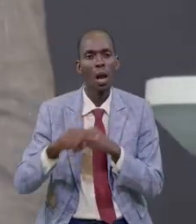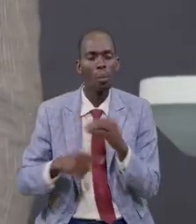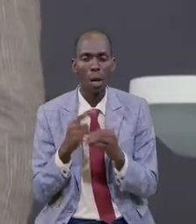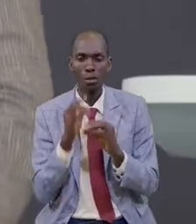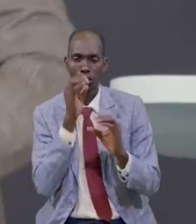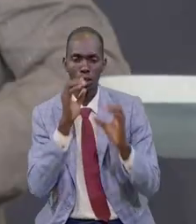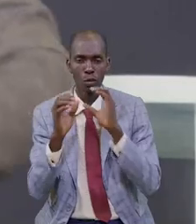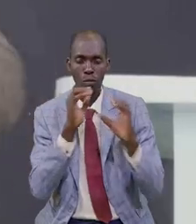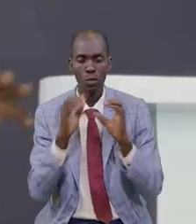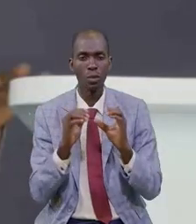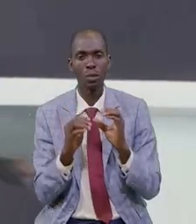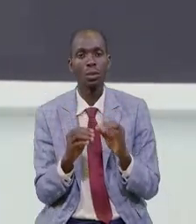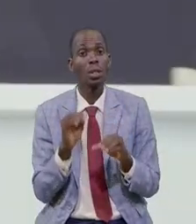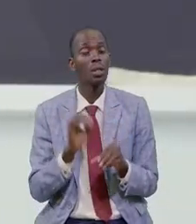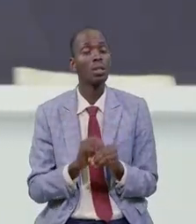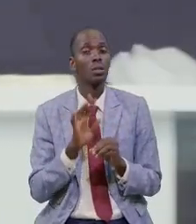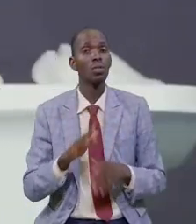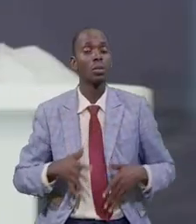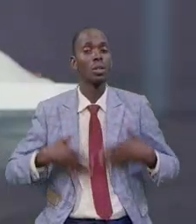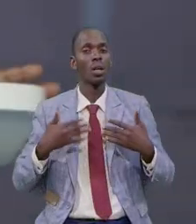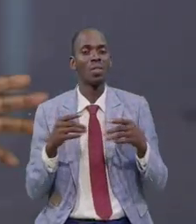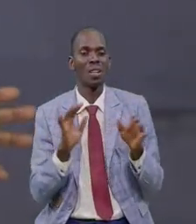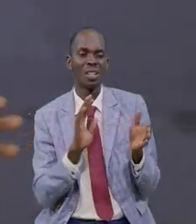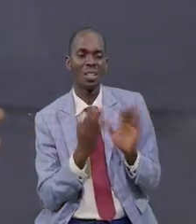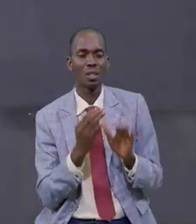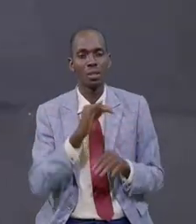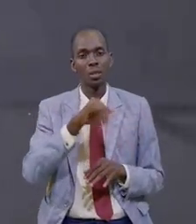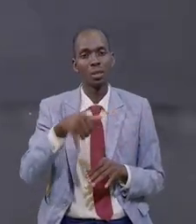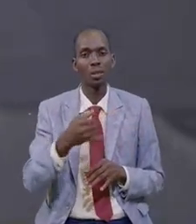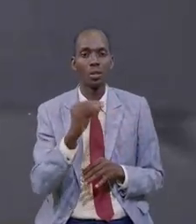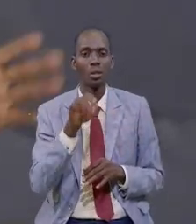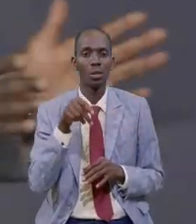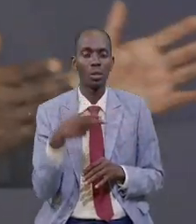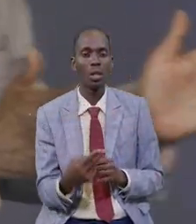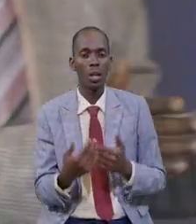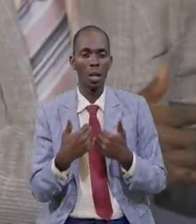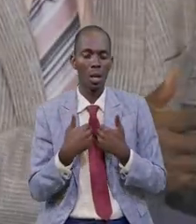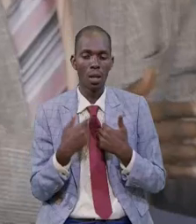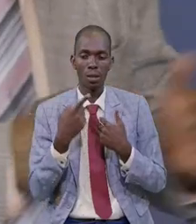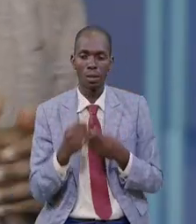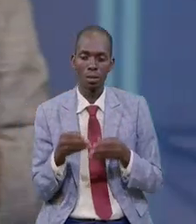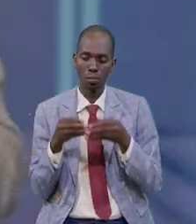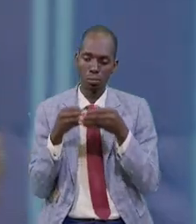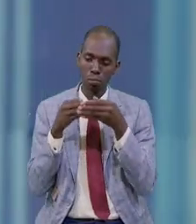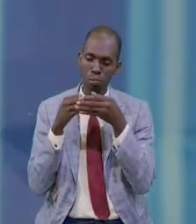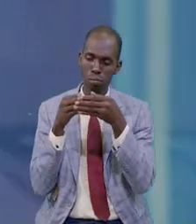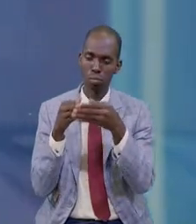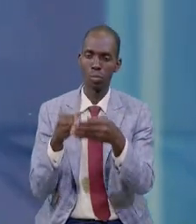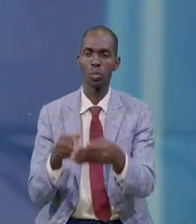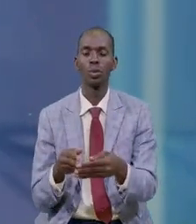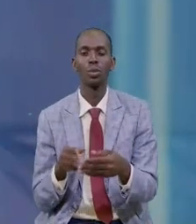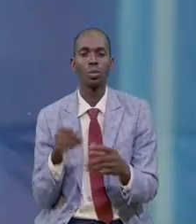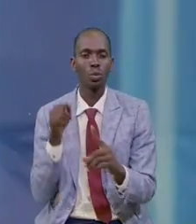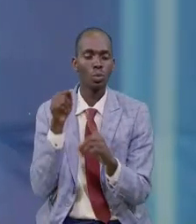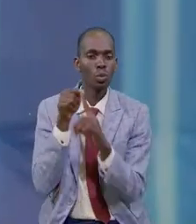vie comme Joseph avait cette ce penchant là il avait ce penchant